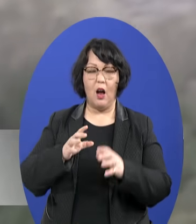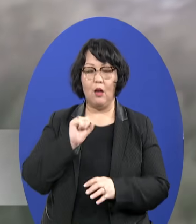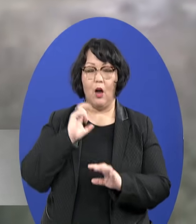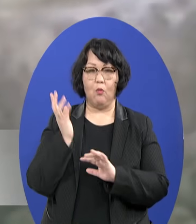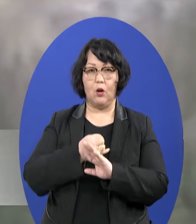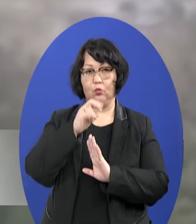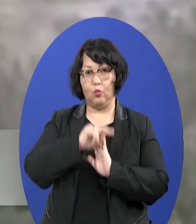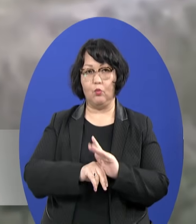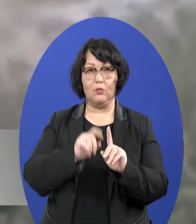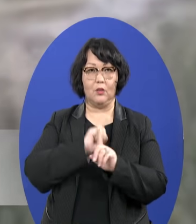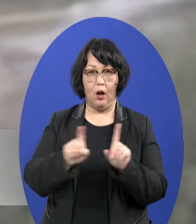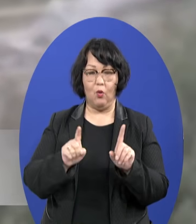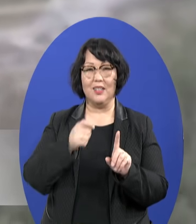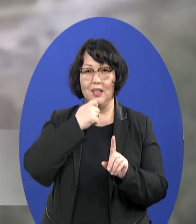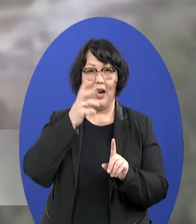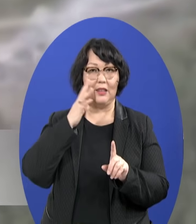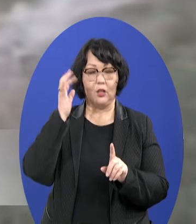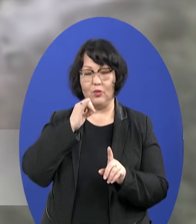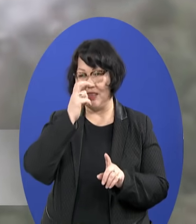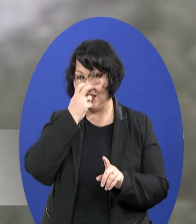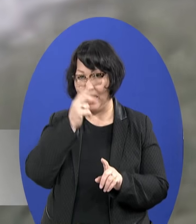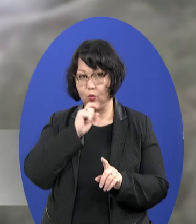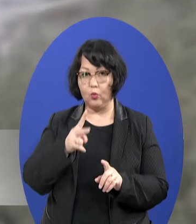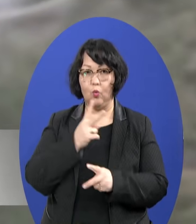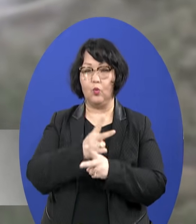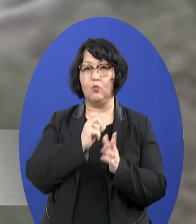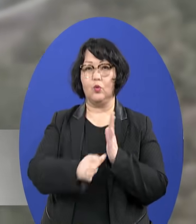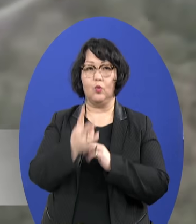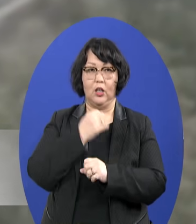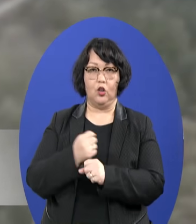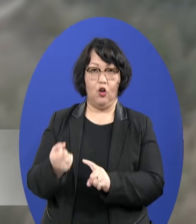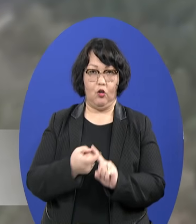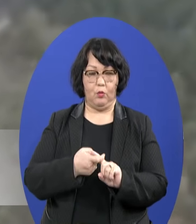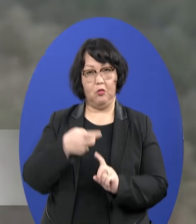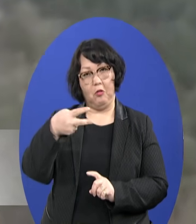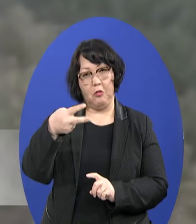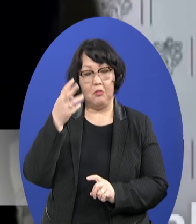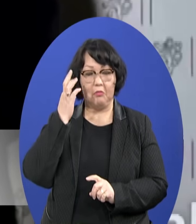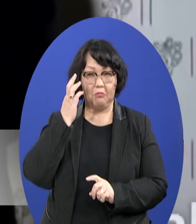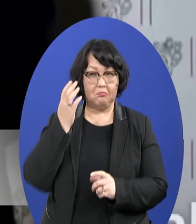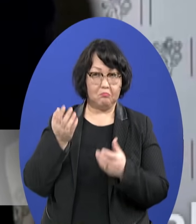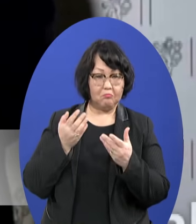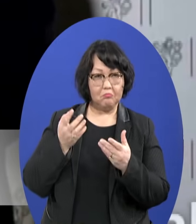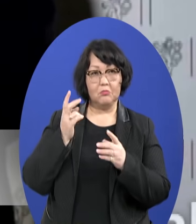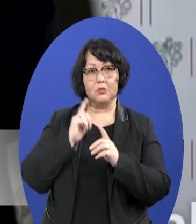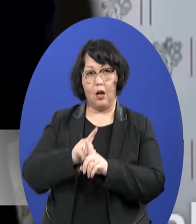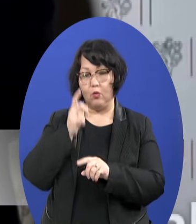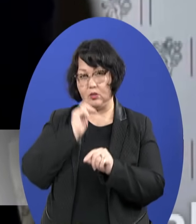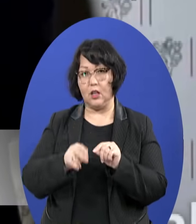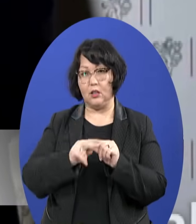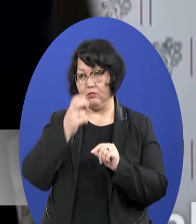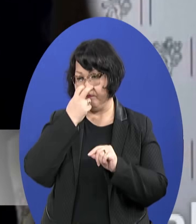дүрмийг зөрчсөнтэй за эсвэл гадаад тагнуулын хууль бус ажиллагаатай холбоотой гэсэн хоёр хувилбараар мөрдөн шалгаж байгааг